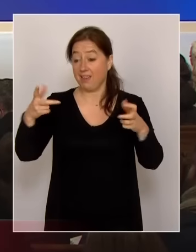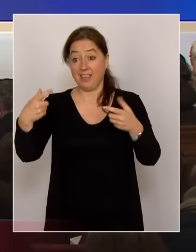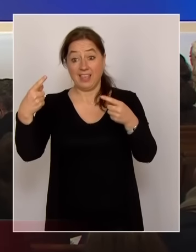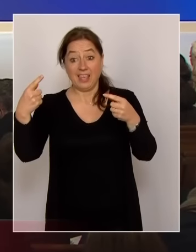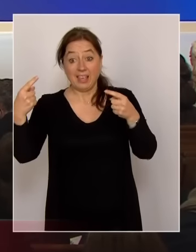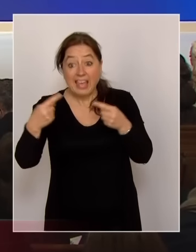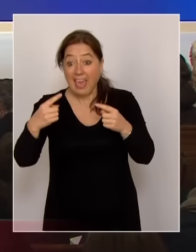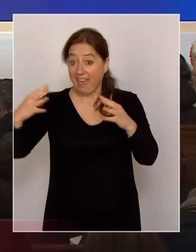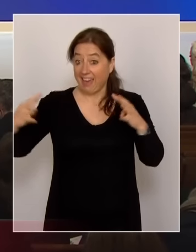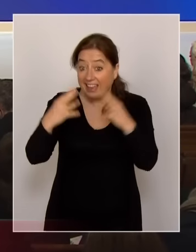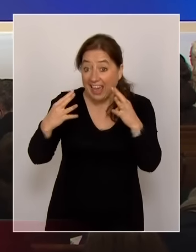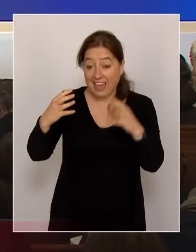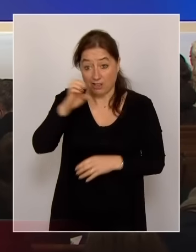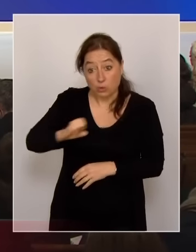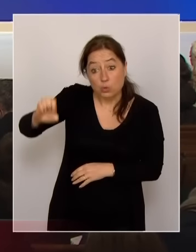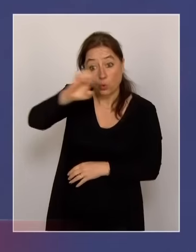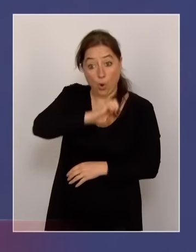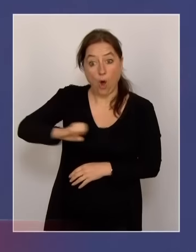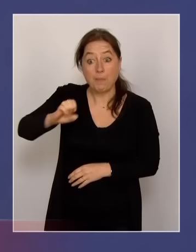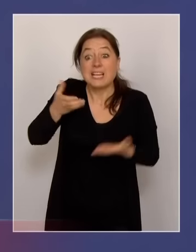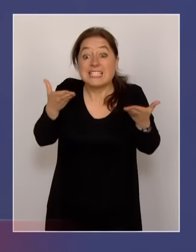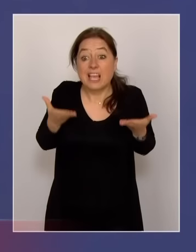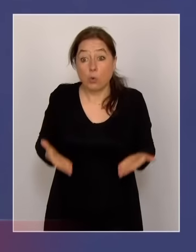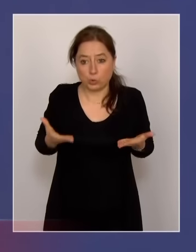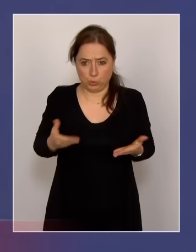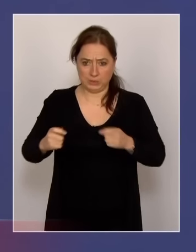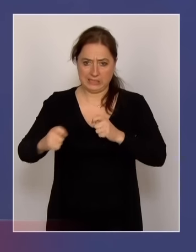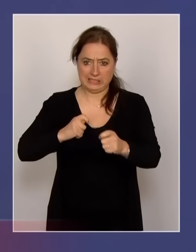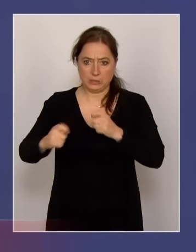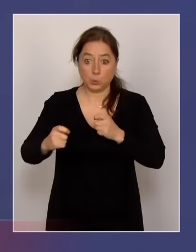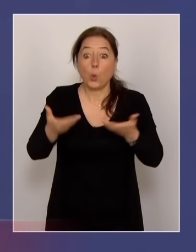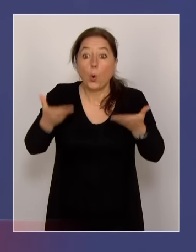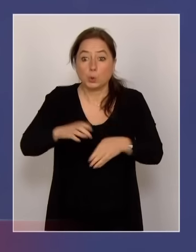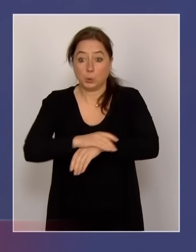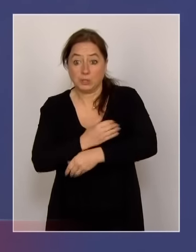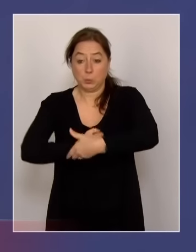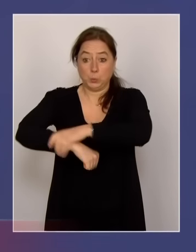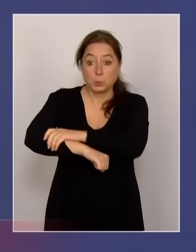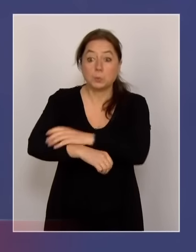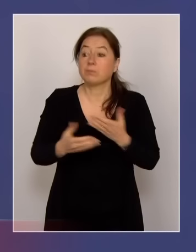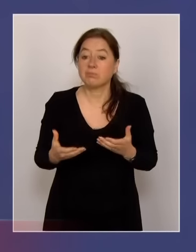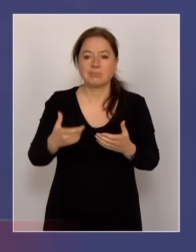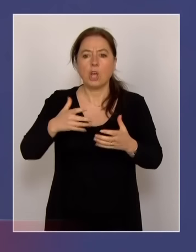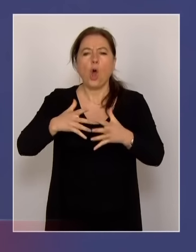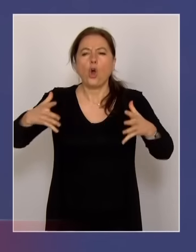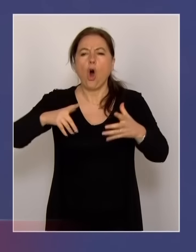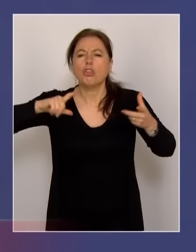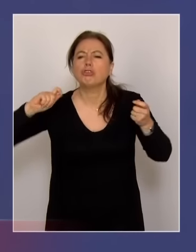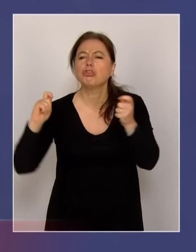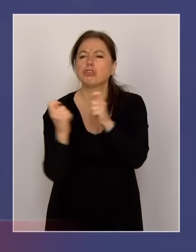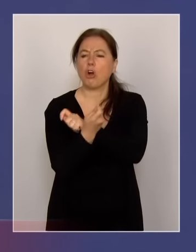à assurer notre sécurité ou pas. Parce que les grandes transformations, celles de la transition digitale,